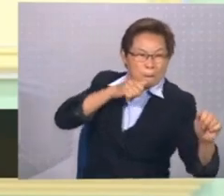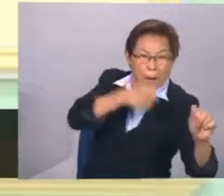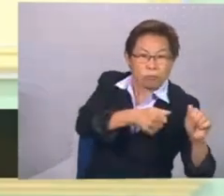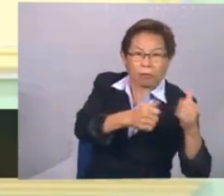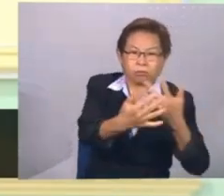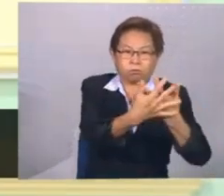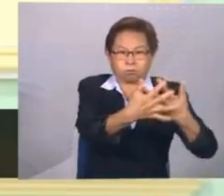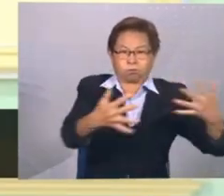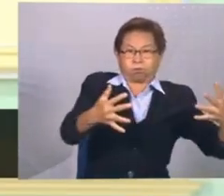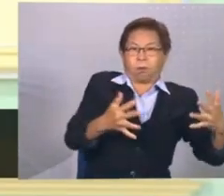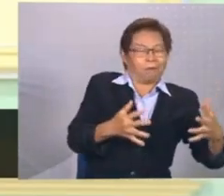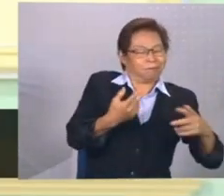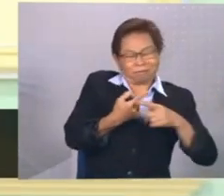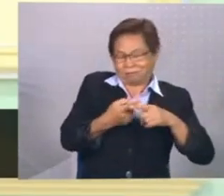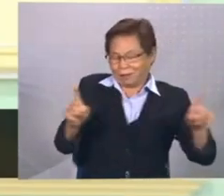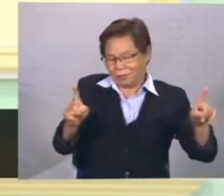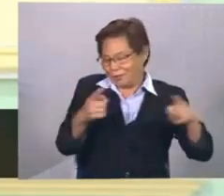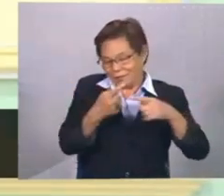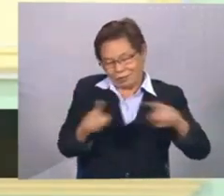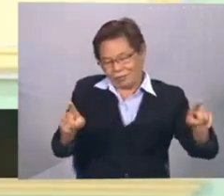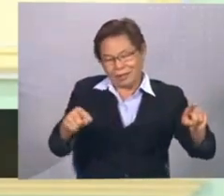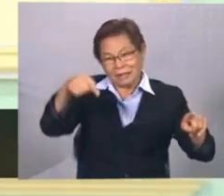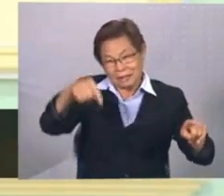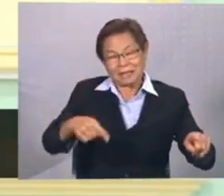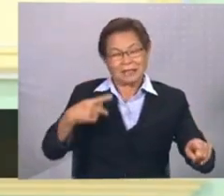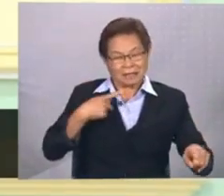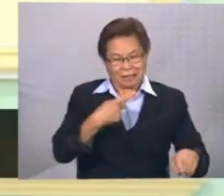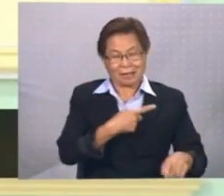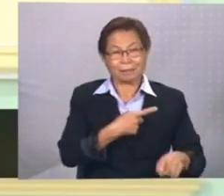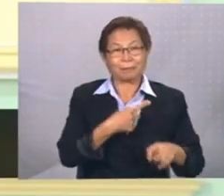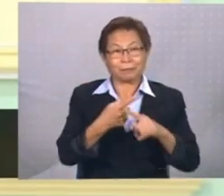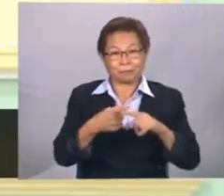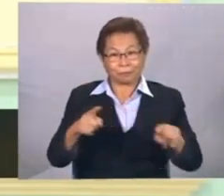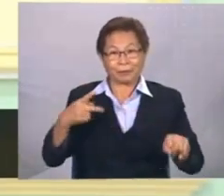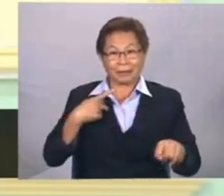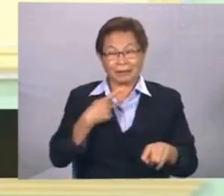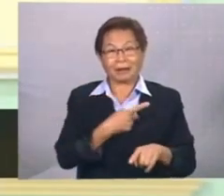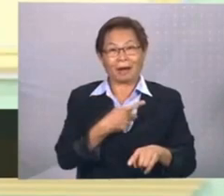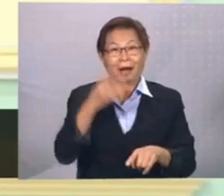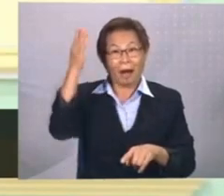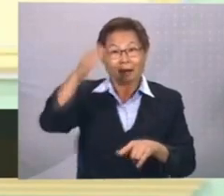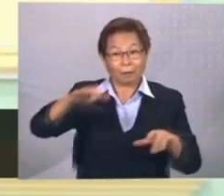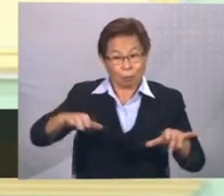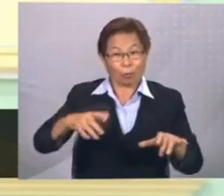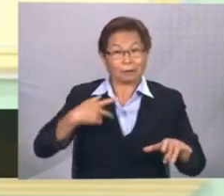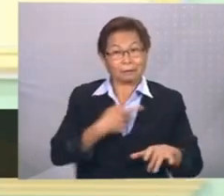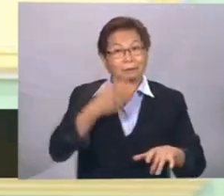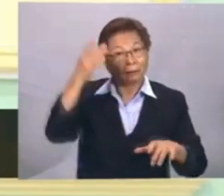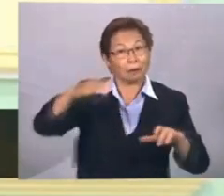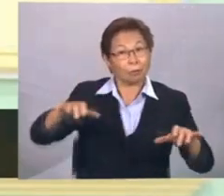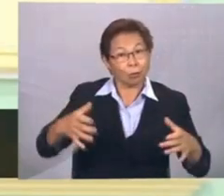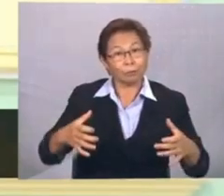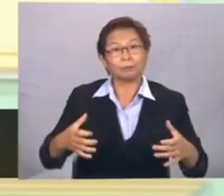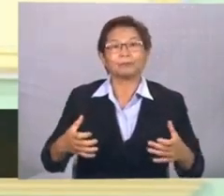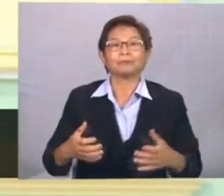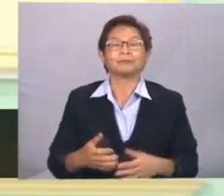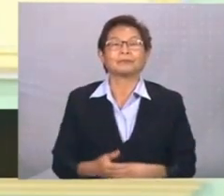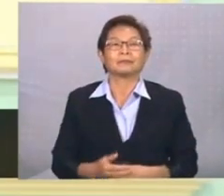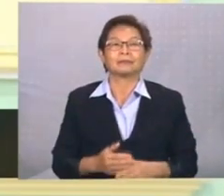antara yang akan kita ia akan kita laksanakan diantara